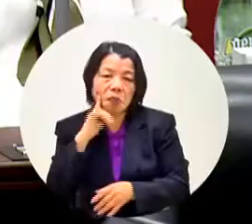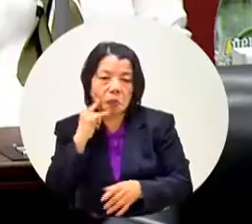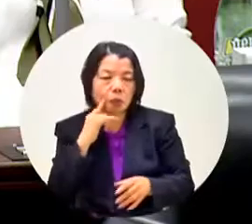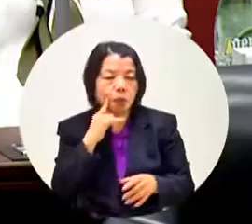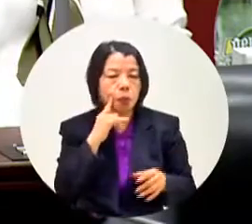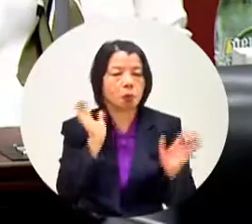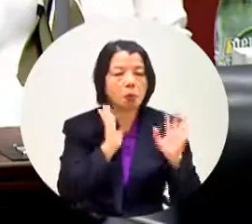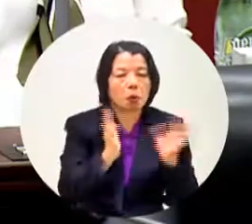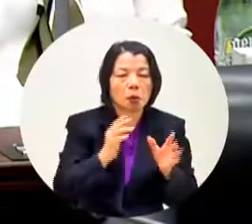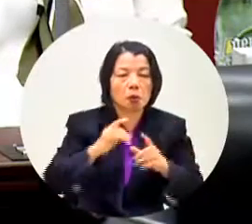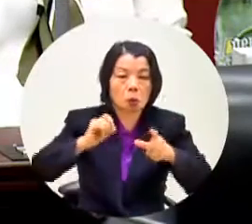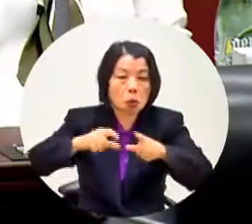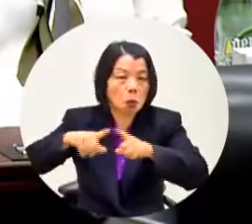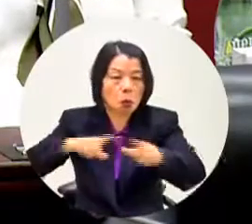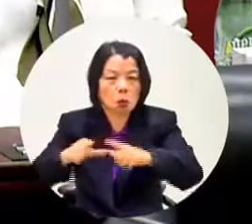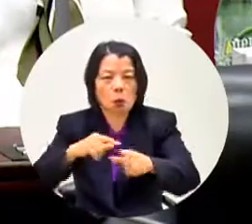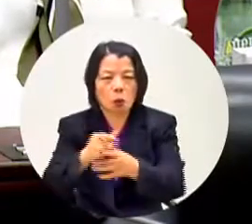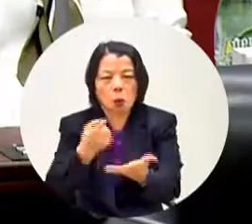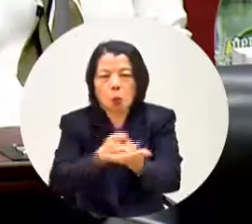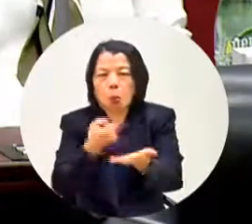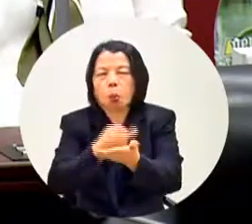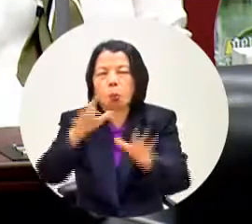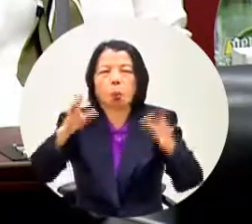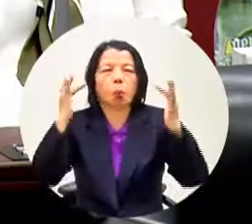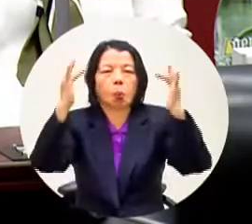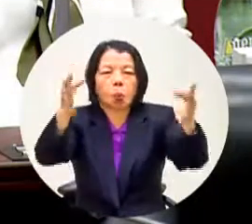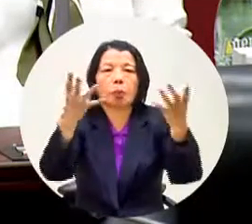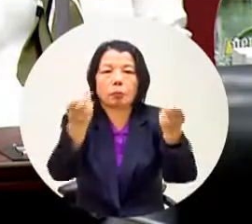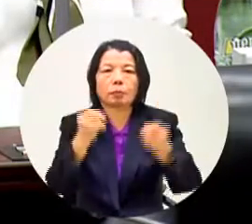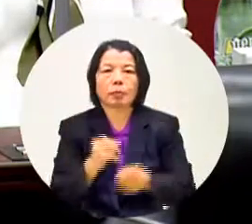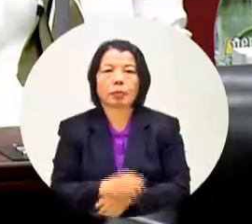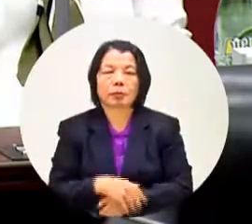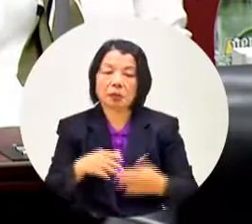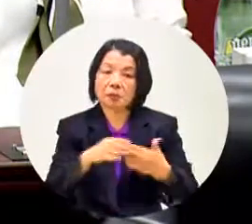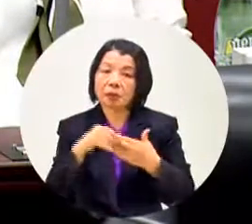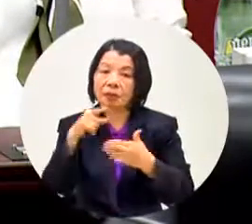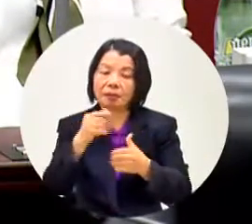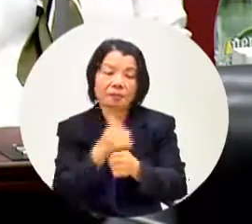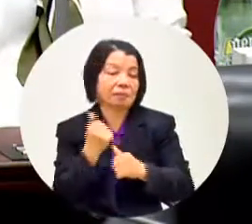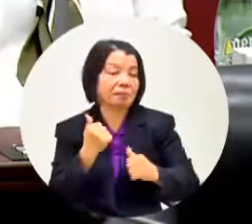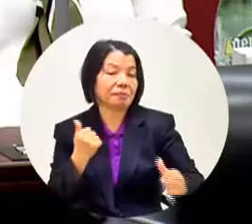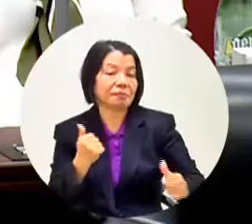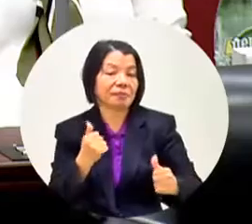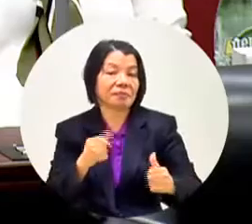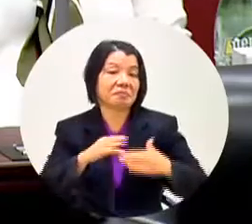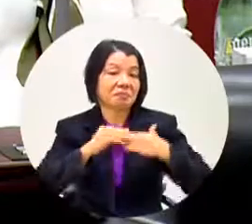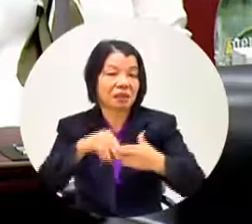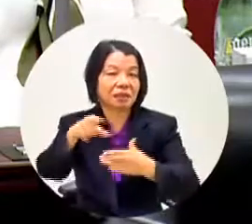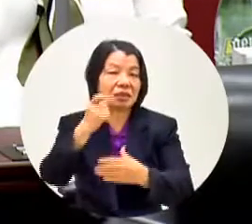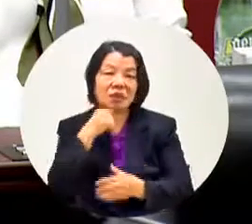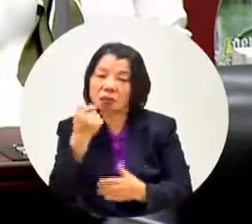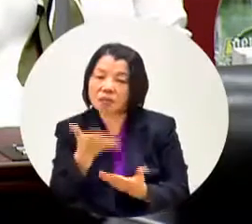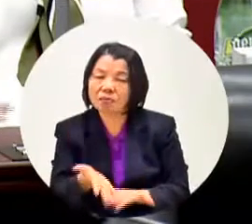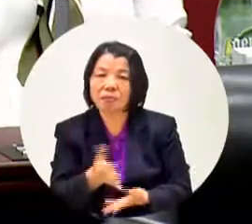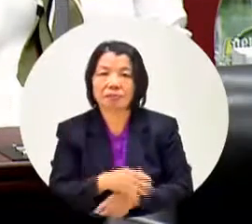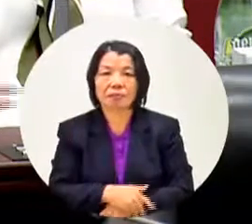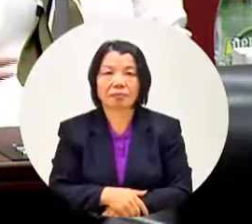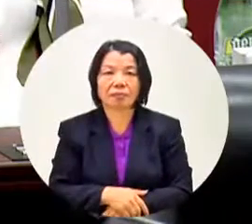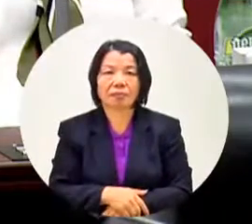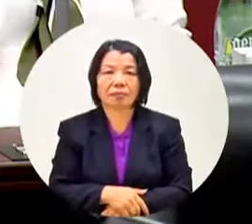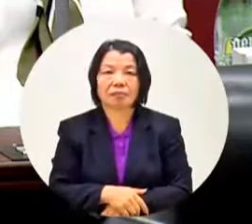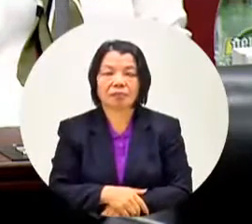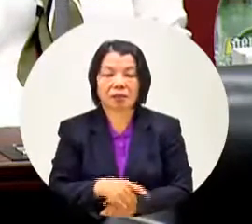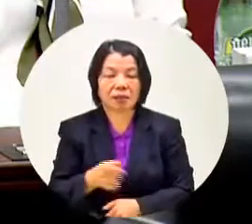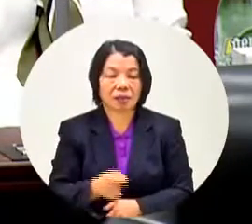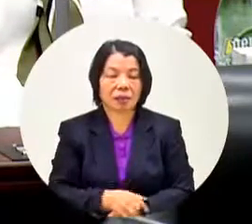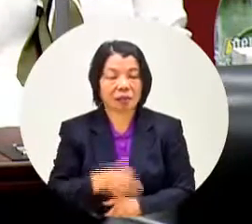个绿地的状况之下，好，在争取好，这绿地是不是能够有差异化、有特色化？好，那是本席最